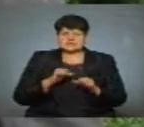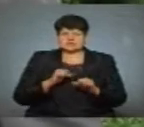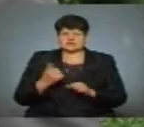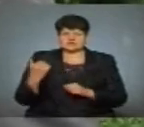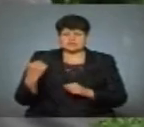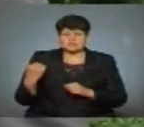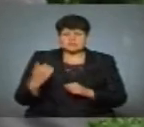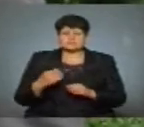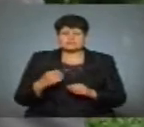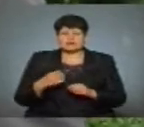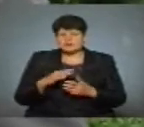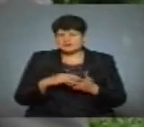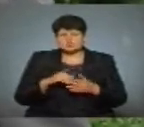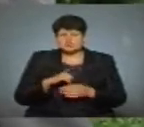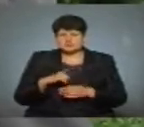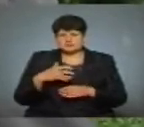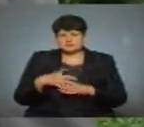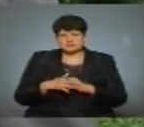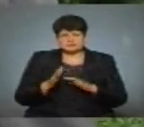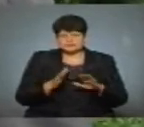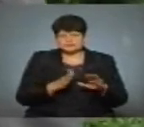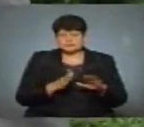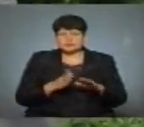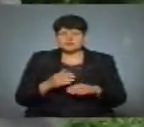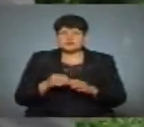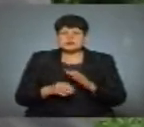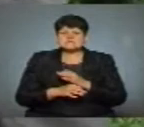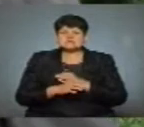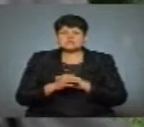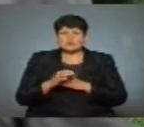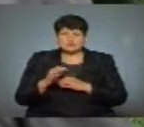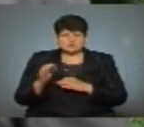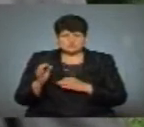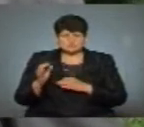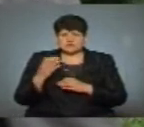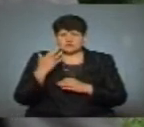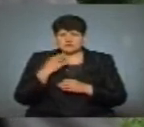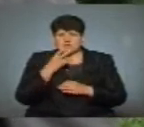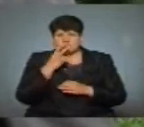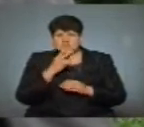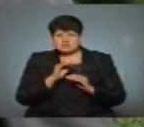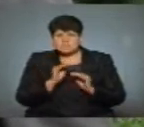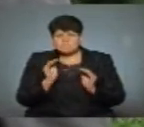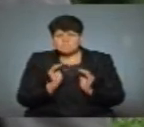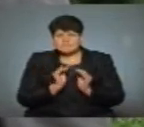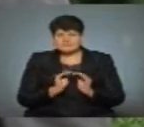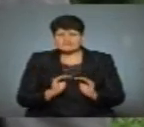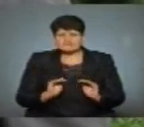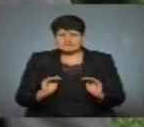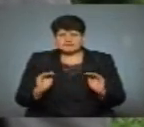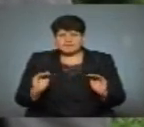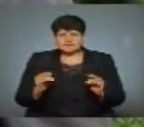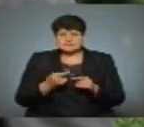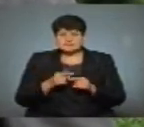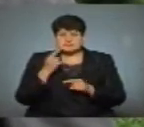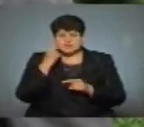Ну, а там вже далі самі знають. Тому що на сході, коли я бачив маленьких дітей, це